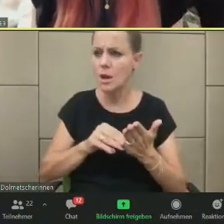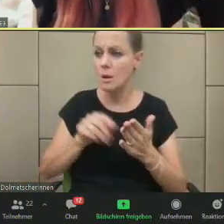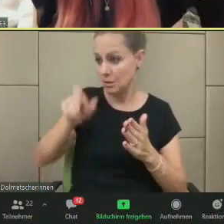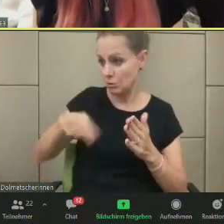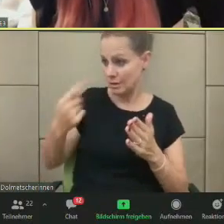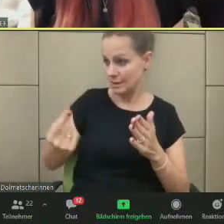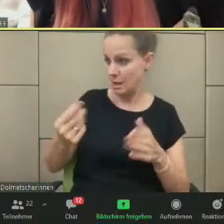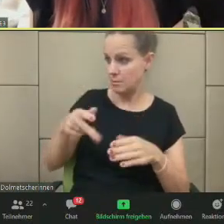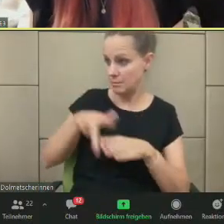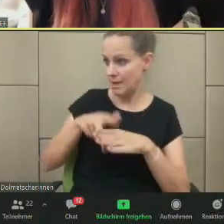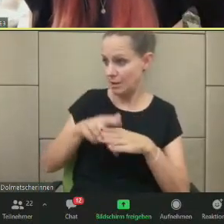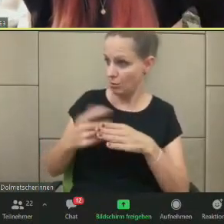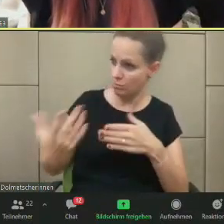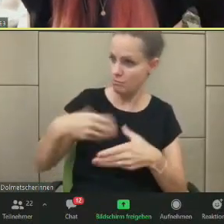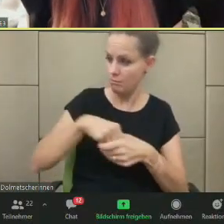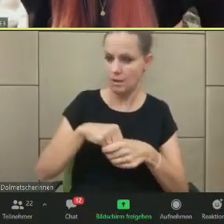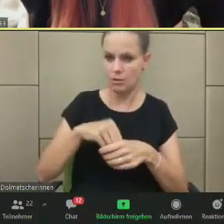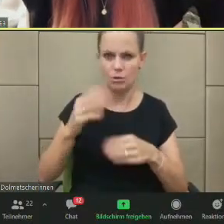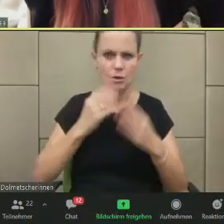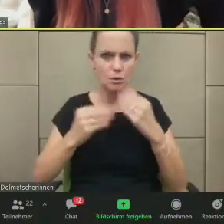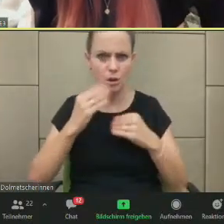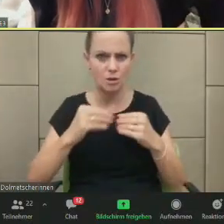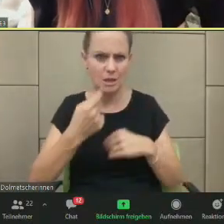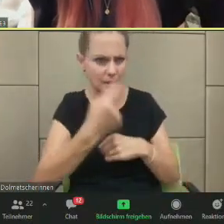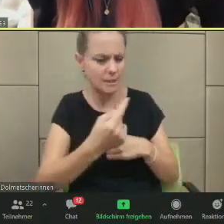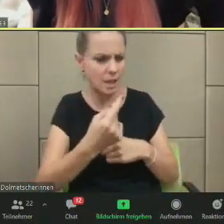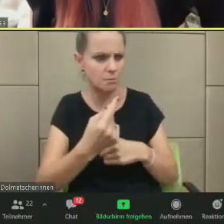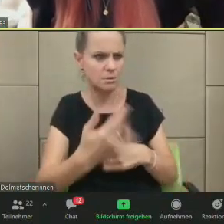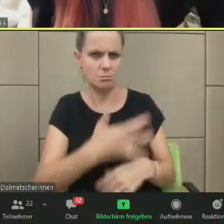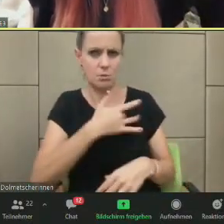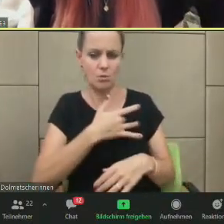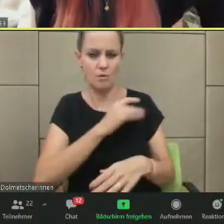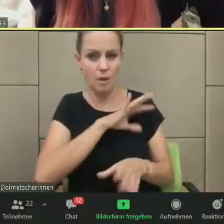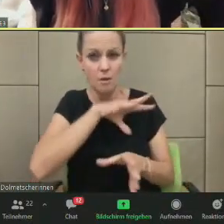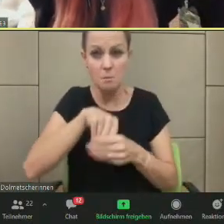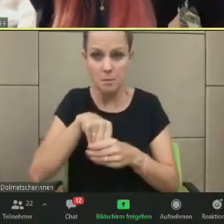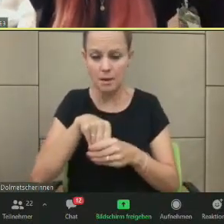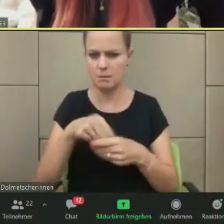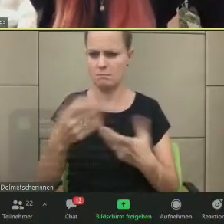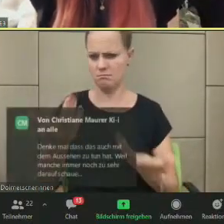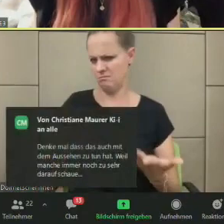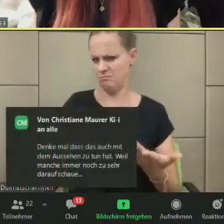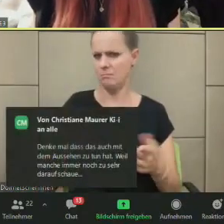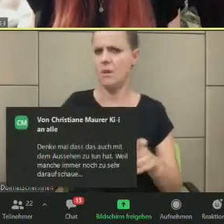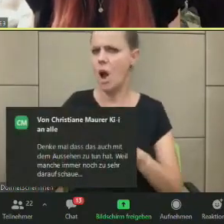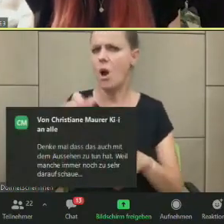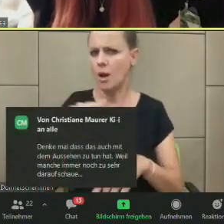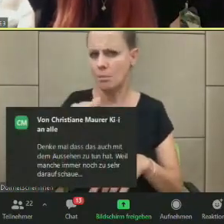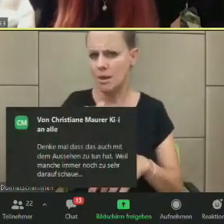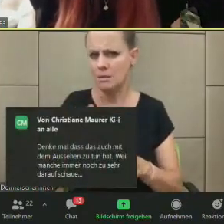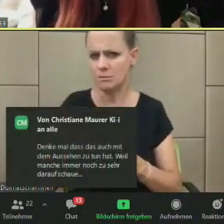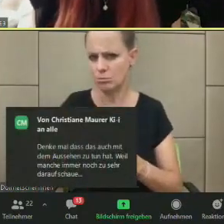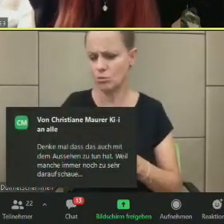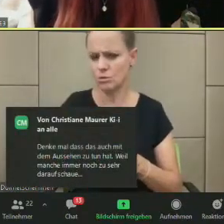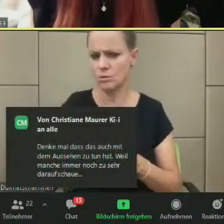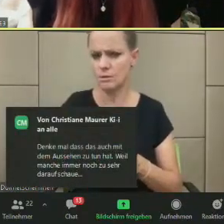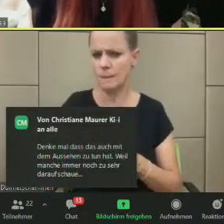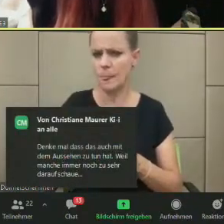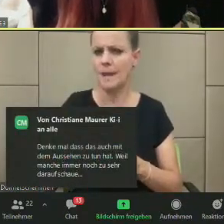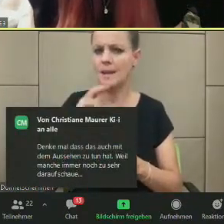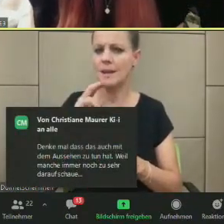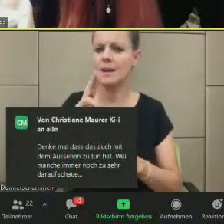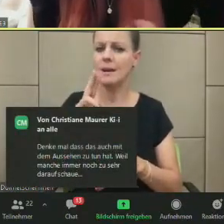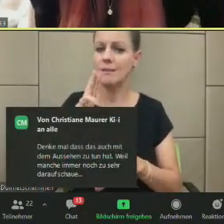oder Schauspieler mit einzubeziehen, die auch selbst betroffen sind, dann ist das irgendwo auch Ableismus, weil ich gebe dann